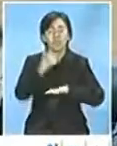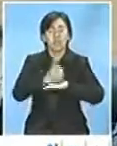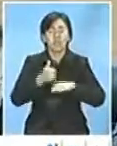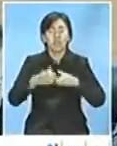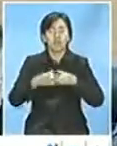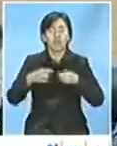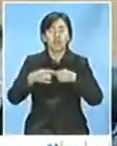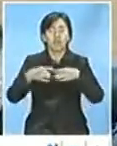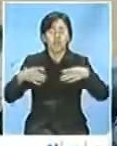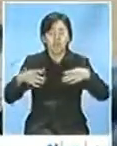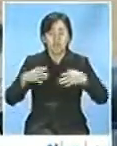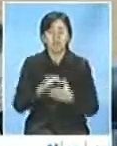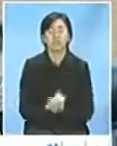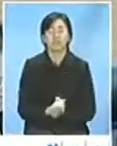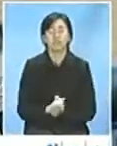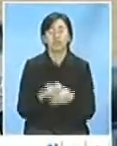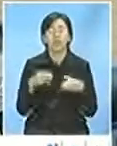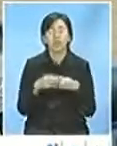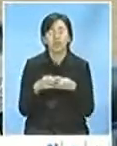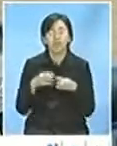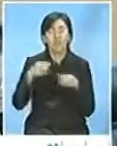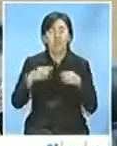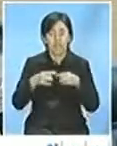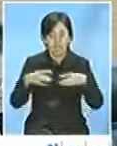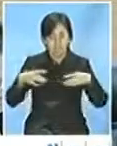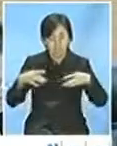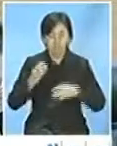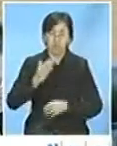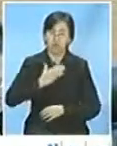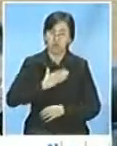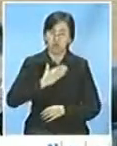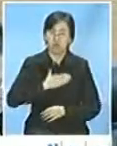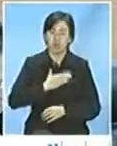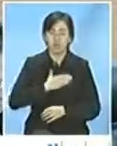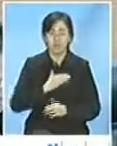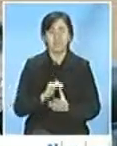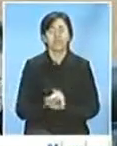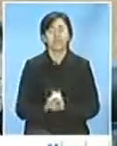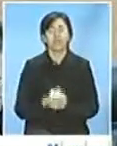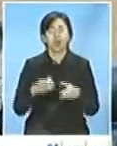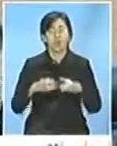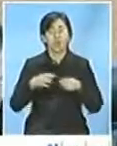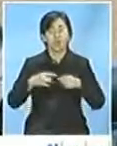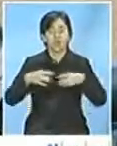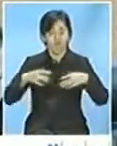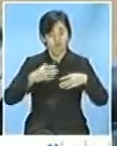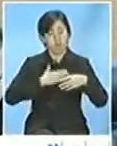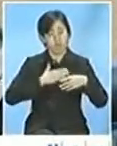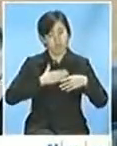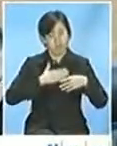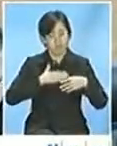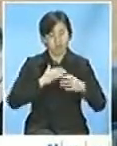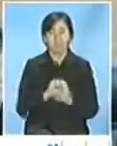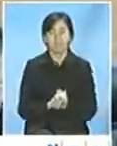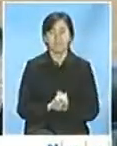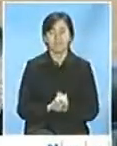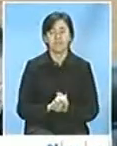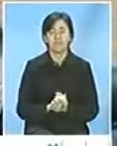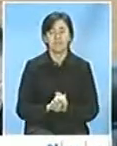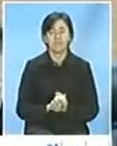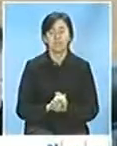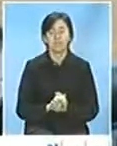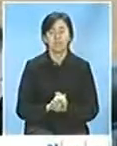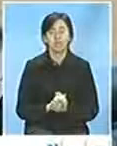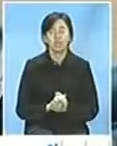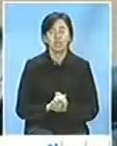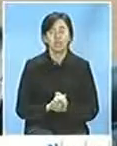านและพรรคฝ่ายค้านยืนยันกับท่านว่าเรายินดี